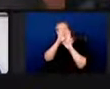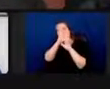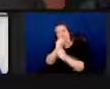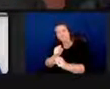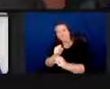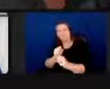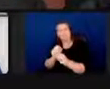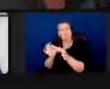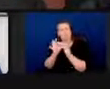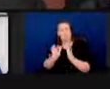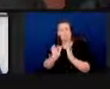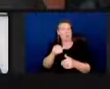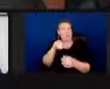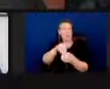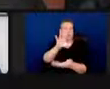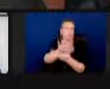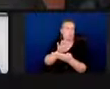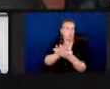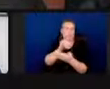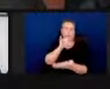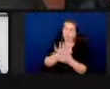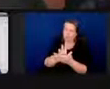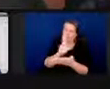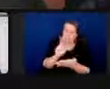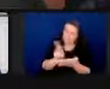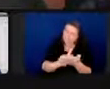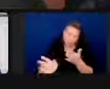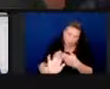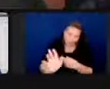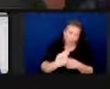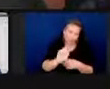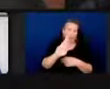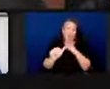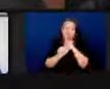مسألة المنسقين في مجال الماغنت.